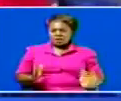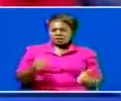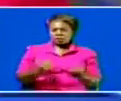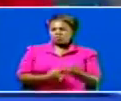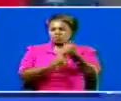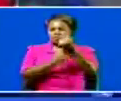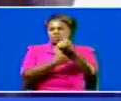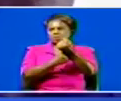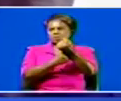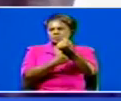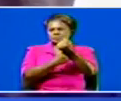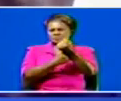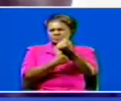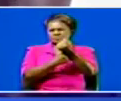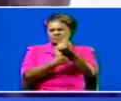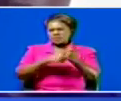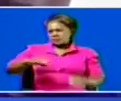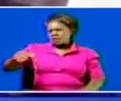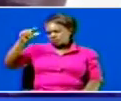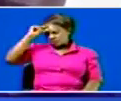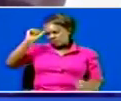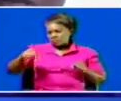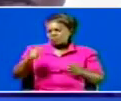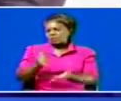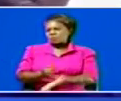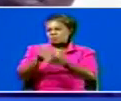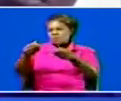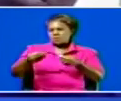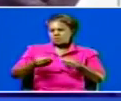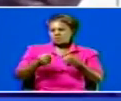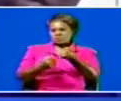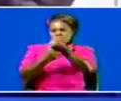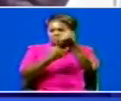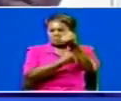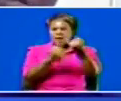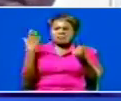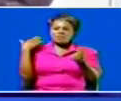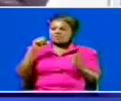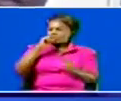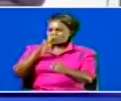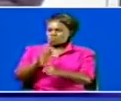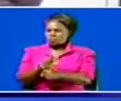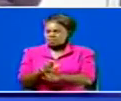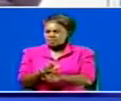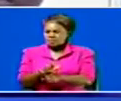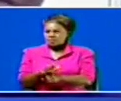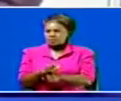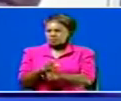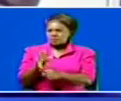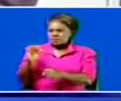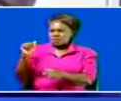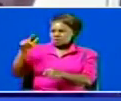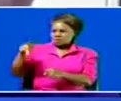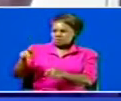anaweza tufadhili hata kidogo. Na county government kanaweza tusaidia, watupatie sponsorship yenye walikuwa wametuambia. MP wa Rongai